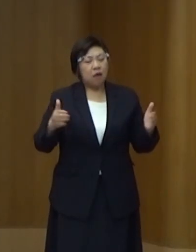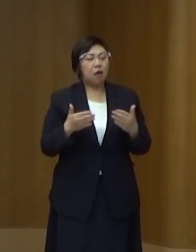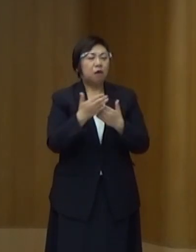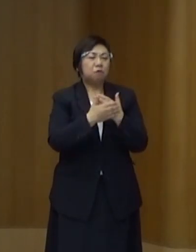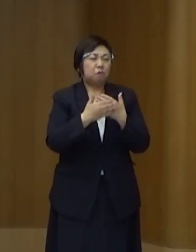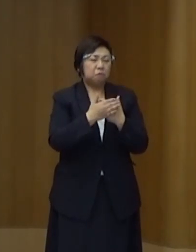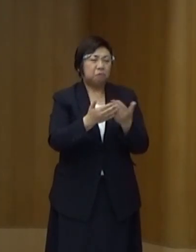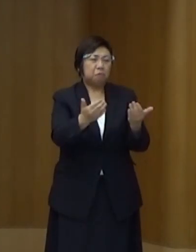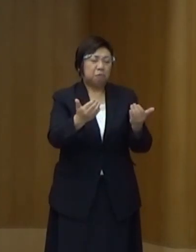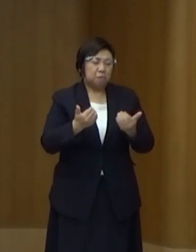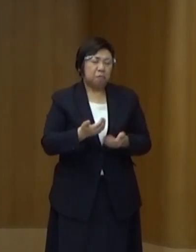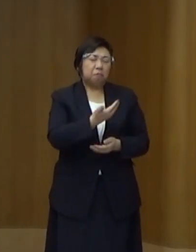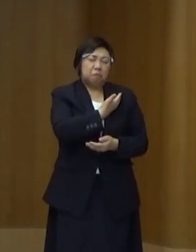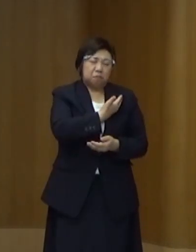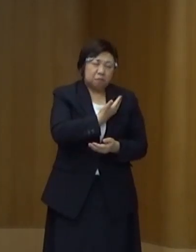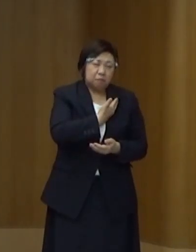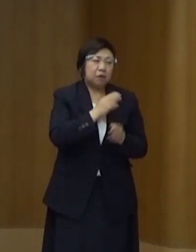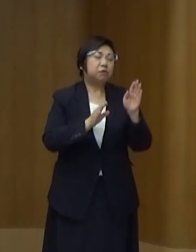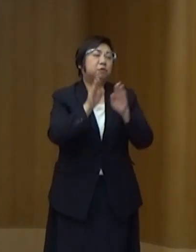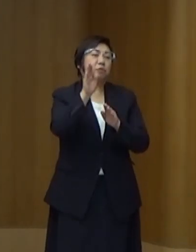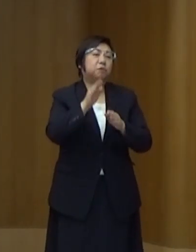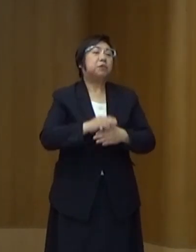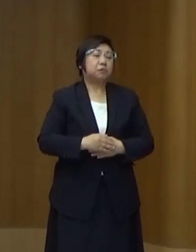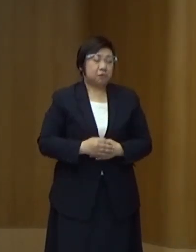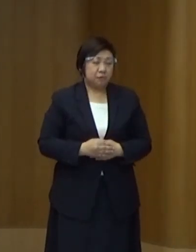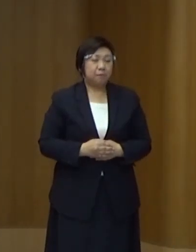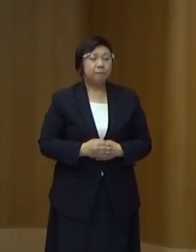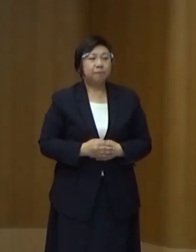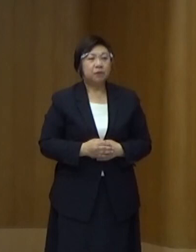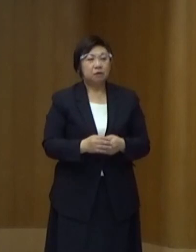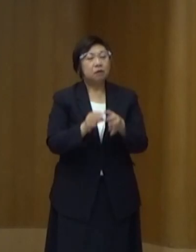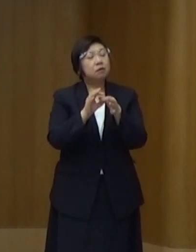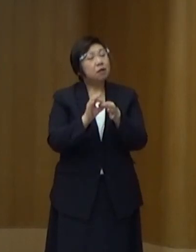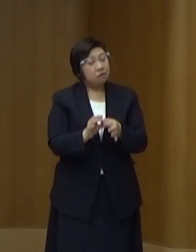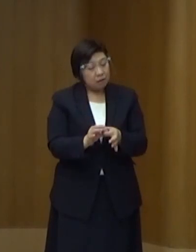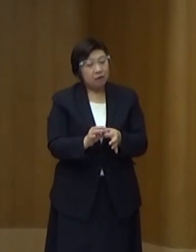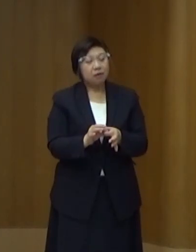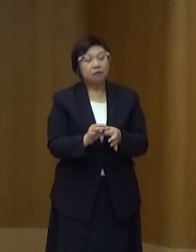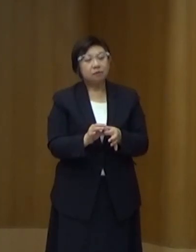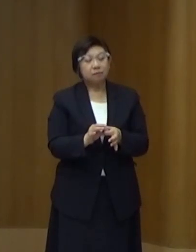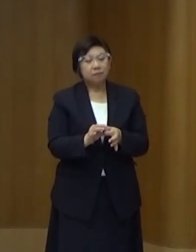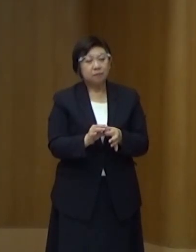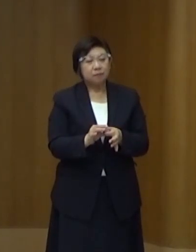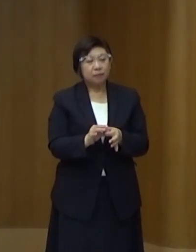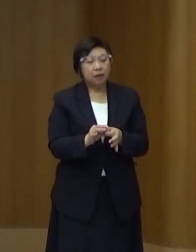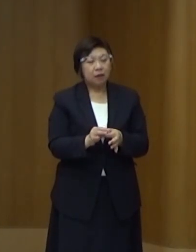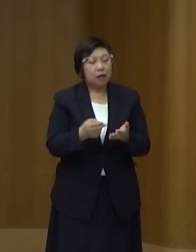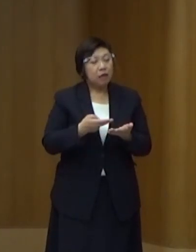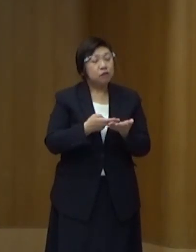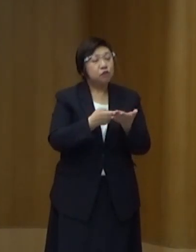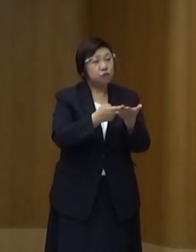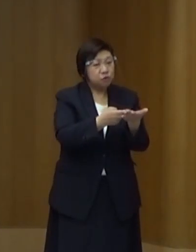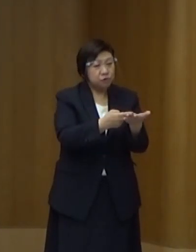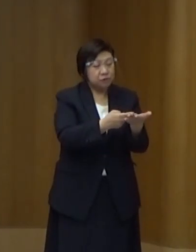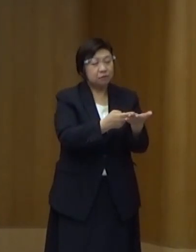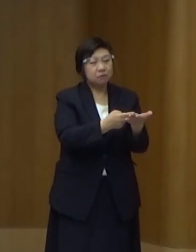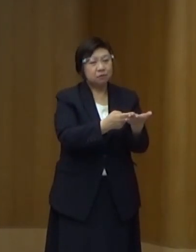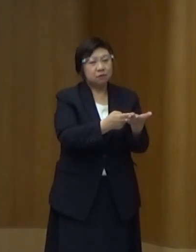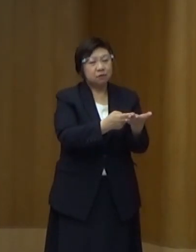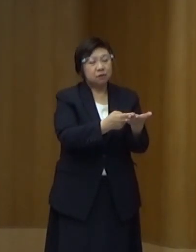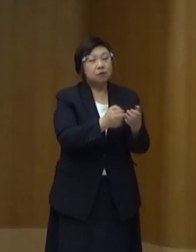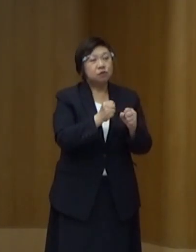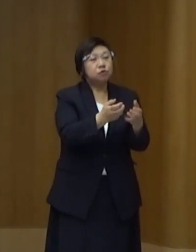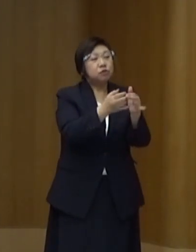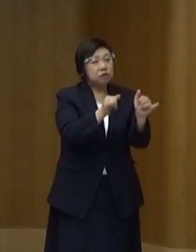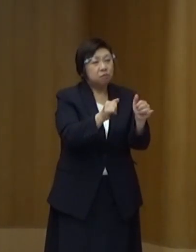られるという状況になります。ですのでそういった状況の中で 入院の負担も増加を